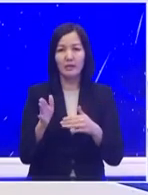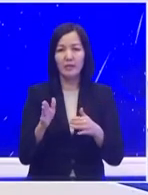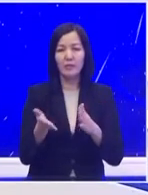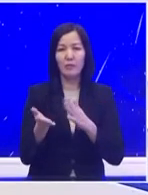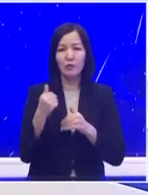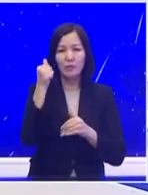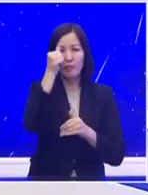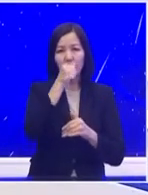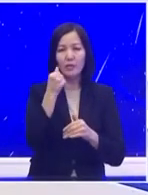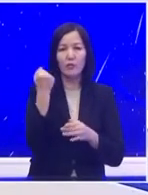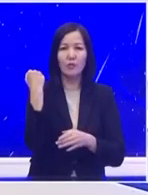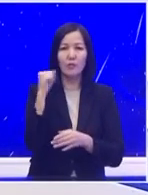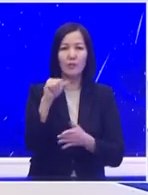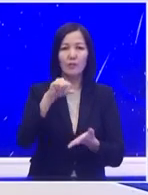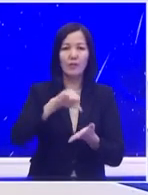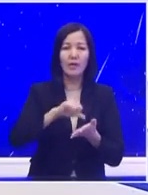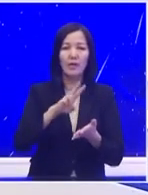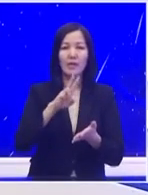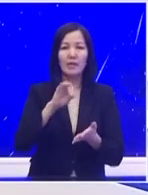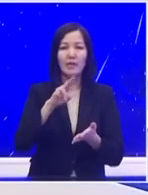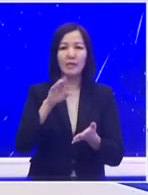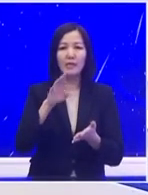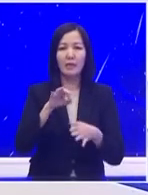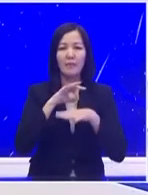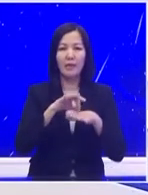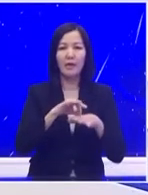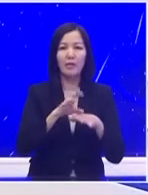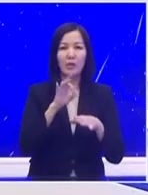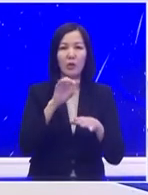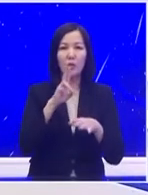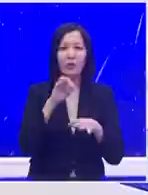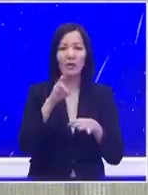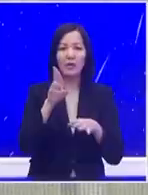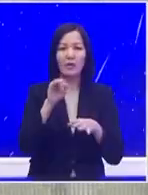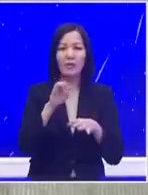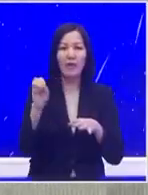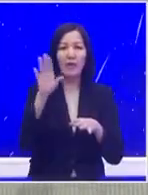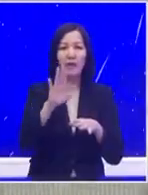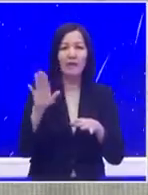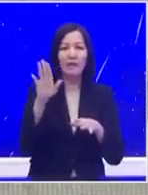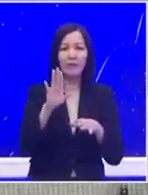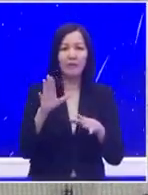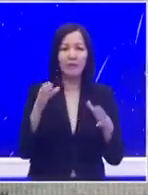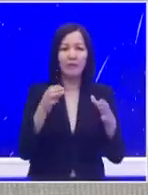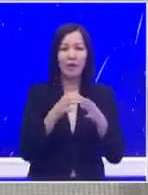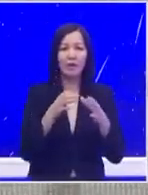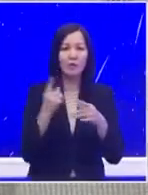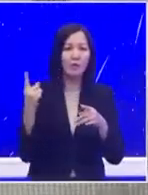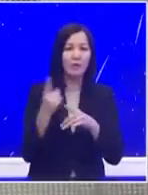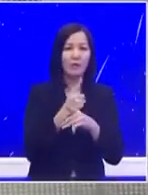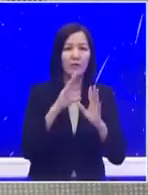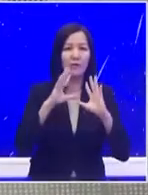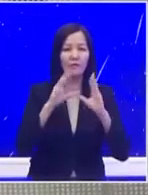прошлогодней победы представителя Нидерландов он должен был проходить в Роттердаме. Но в среду Европейский вещательный союз впервые за